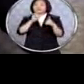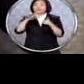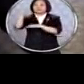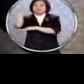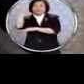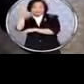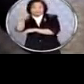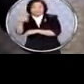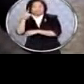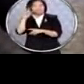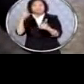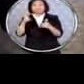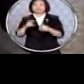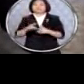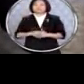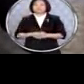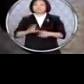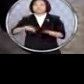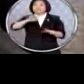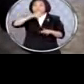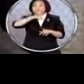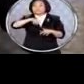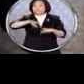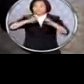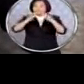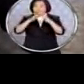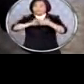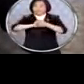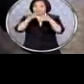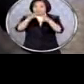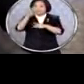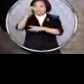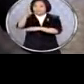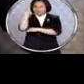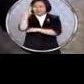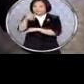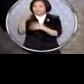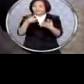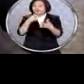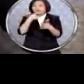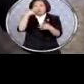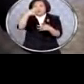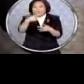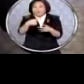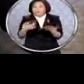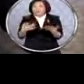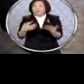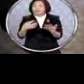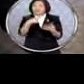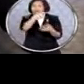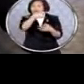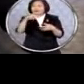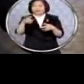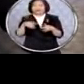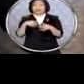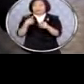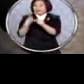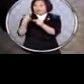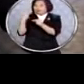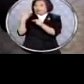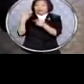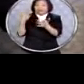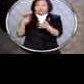的。那必须国家必须注意财政赤字的问题，而在这几年财政赤字的恶化其实是非